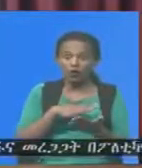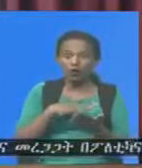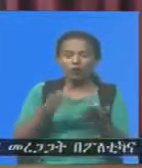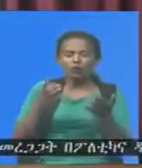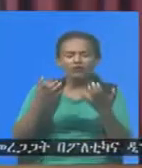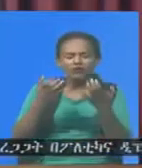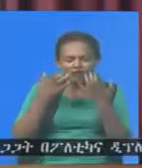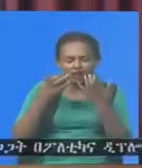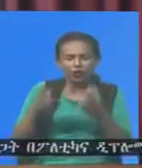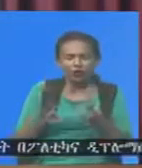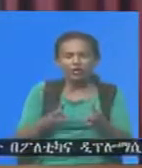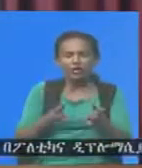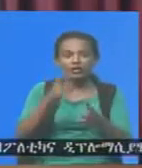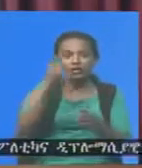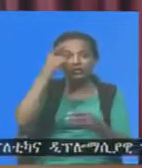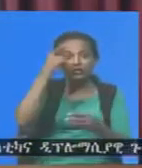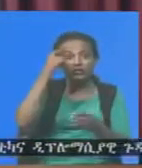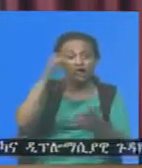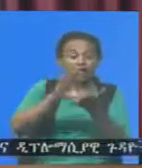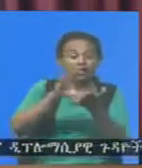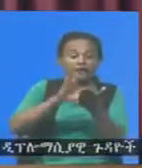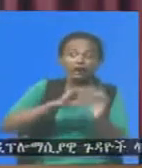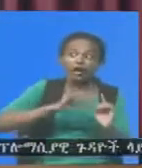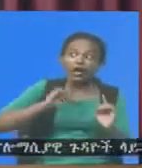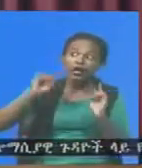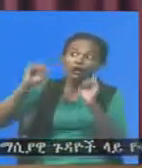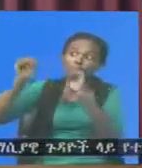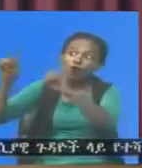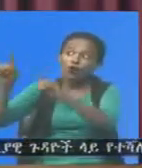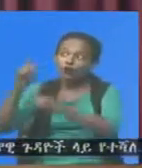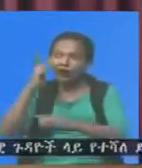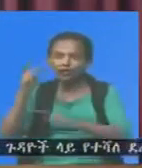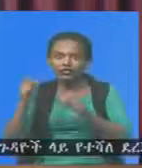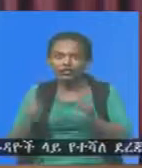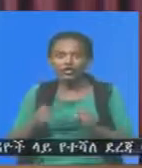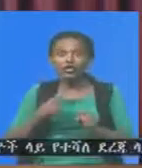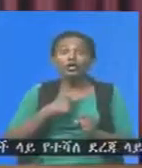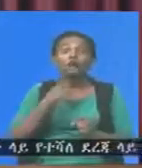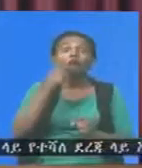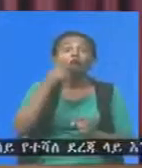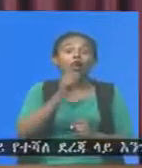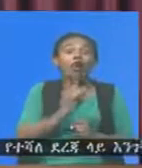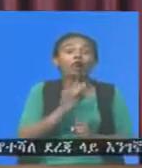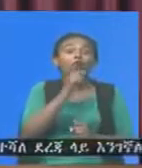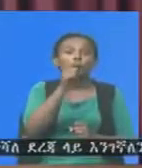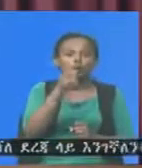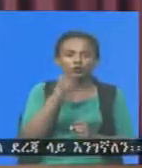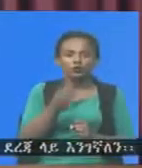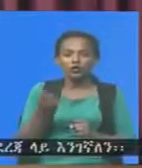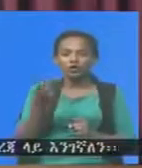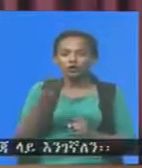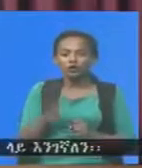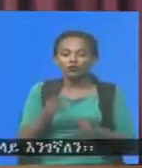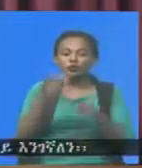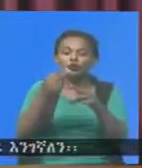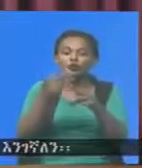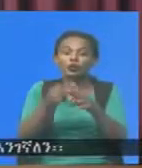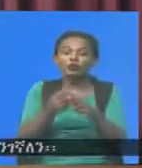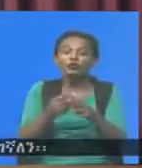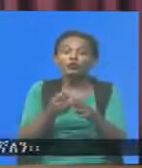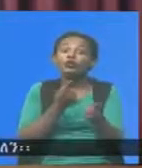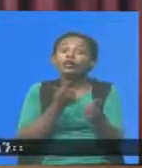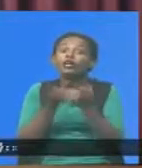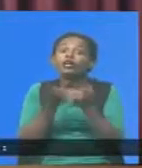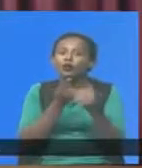በፈለገው መንገድ ትግራይ ገጠር ሄዶ ማየት ይችላል። የምናገረው እውነት ነው። ጥቂቶች በስሙ ነግደው ይሆናል